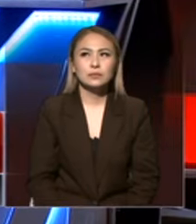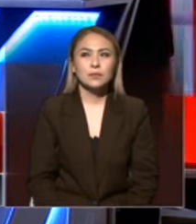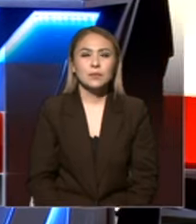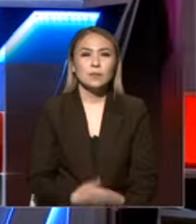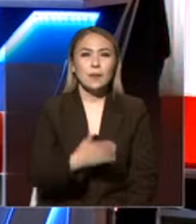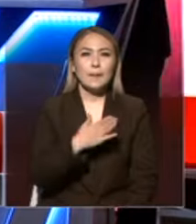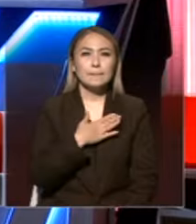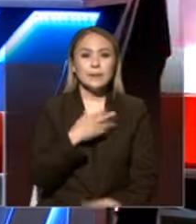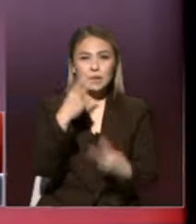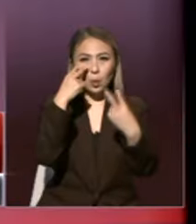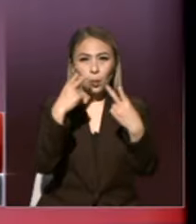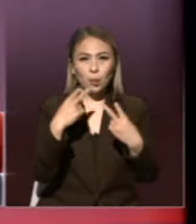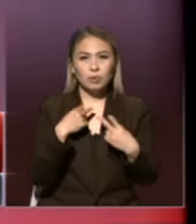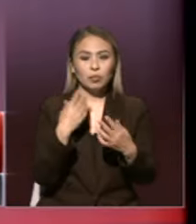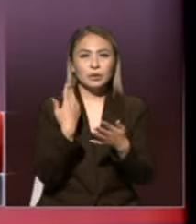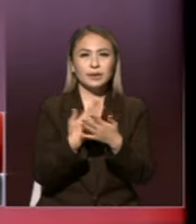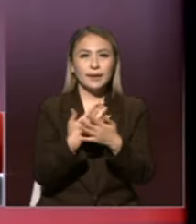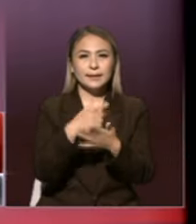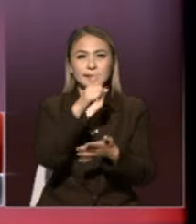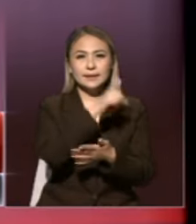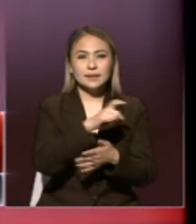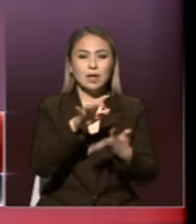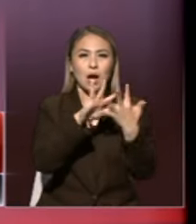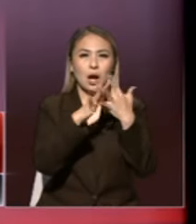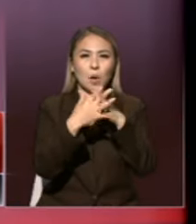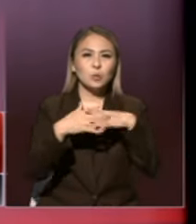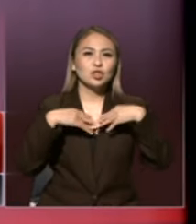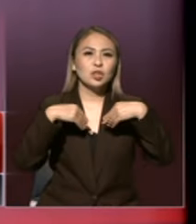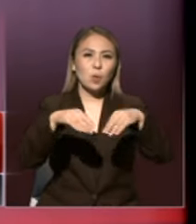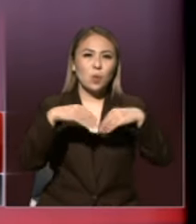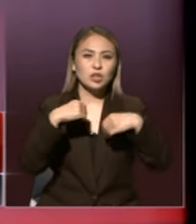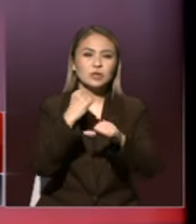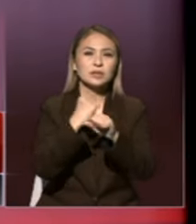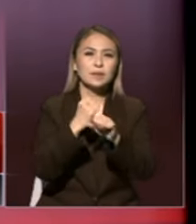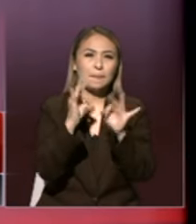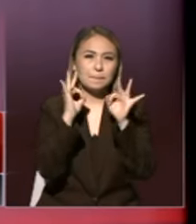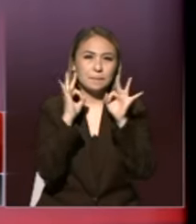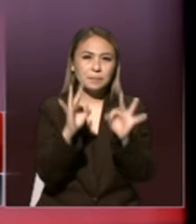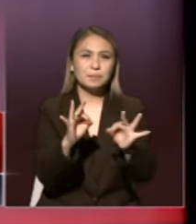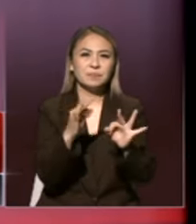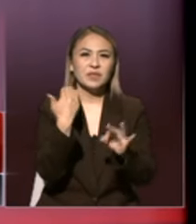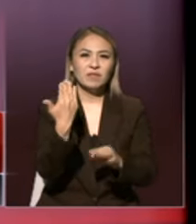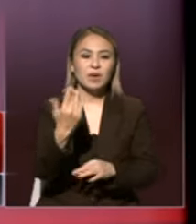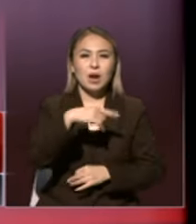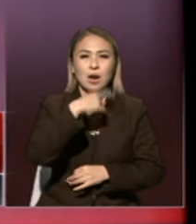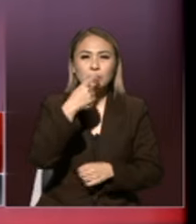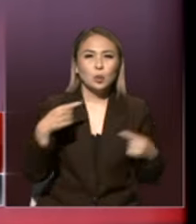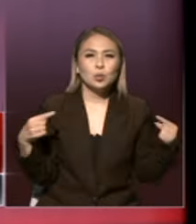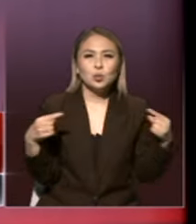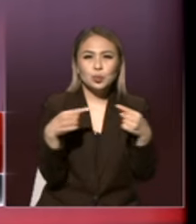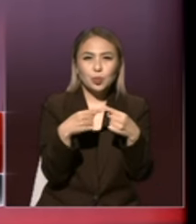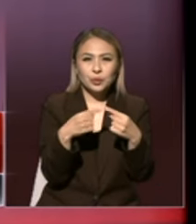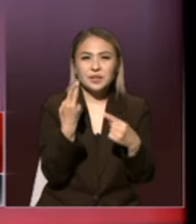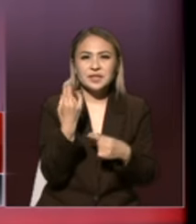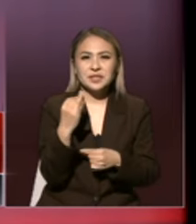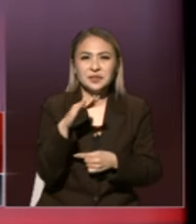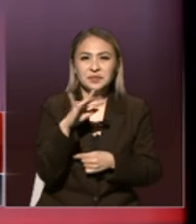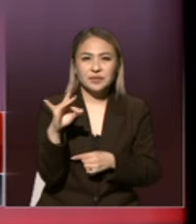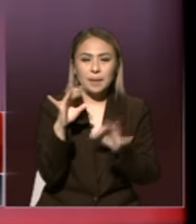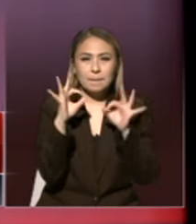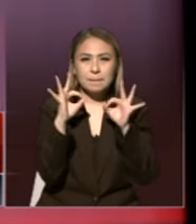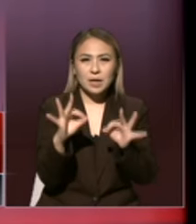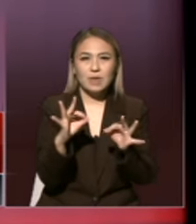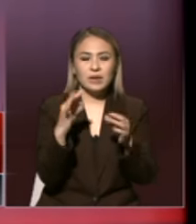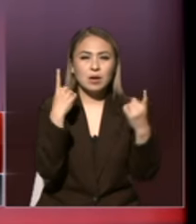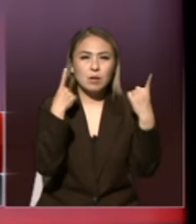бізді көріп отырған телекөрермендерге, ауылдағы шаруаларға дұрыс, жаңа өзіңіз айтпақшы, нақты цифрмен дұрыс